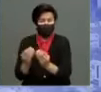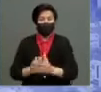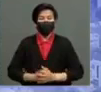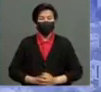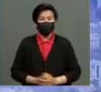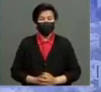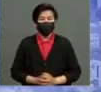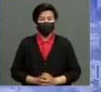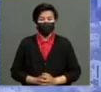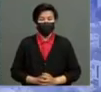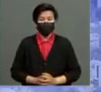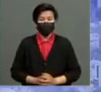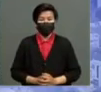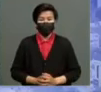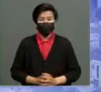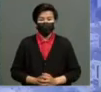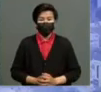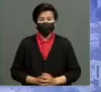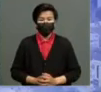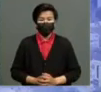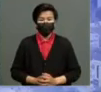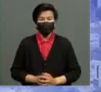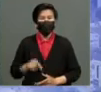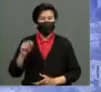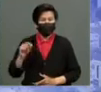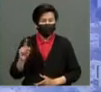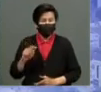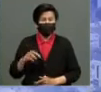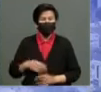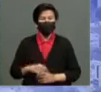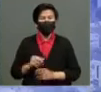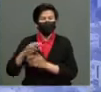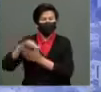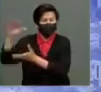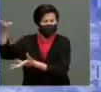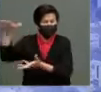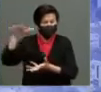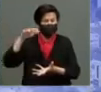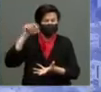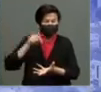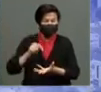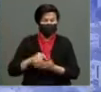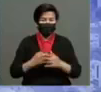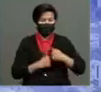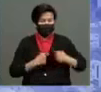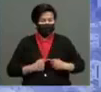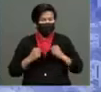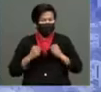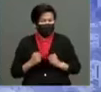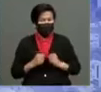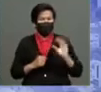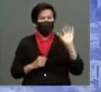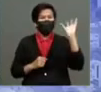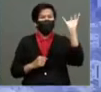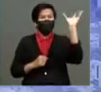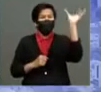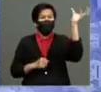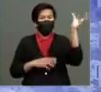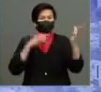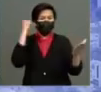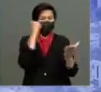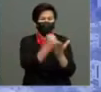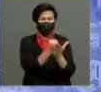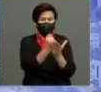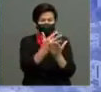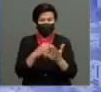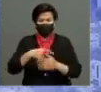ของการได้มานะครับซึ่งเกิดขึ้นจากการมั่นใจของระดับโลกมาแล้วแอปพรูฟมาแล้วแต่เ